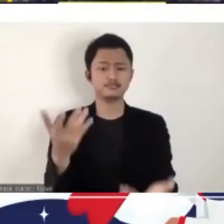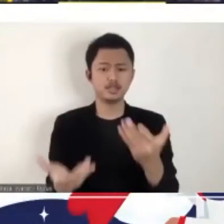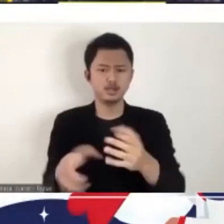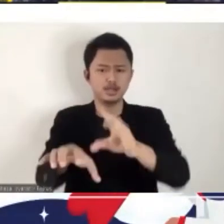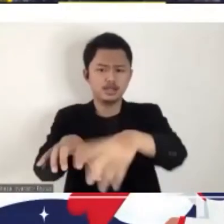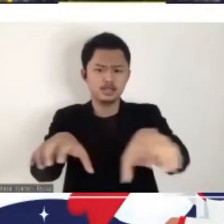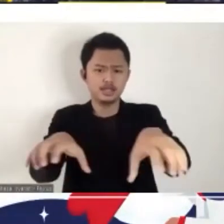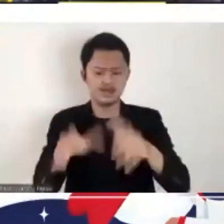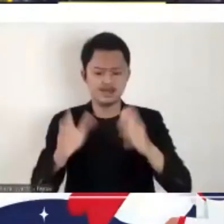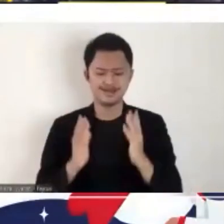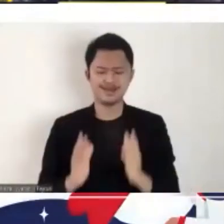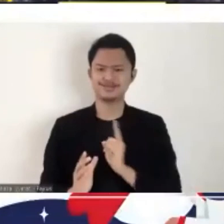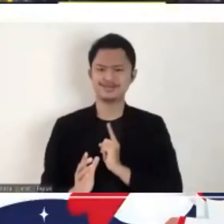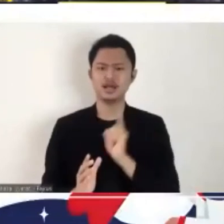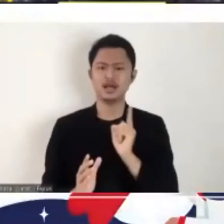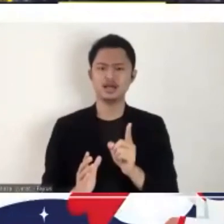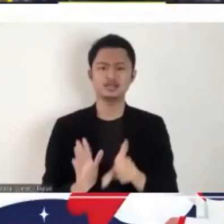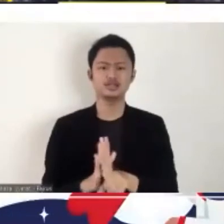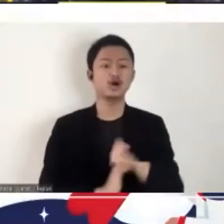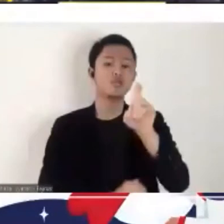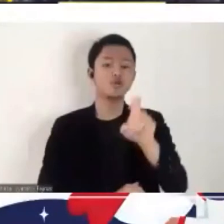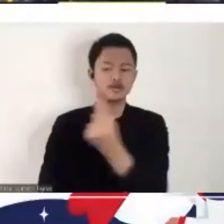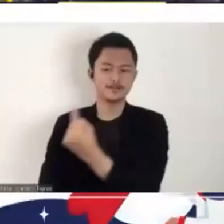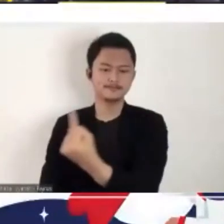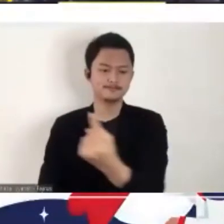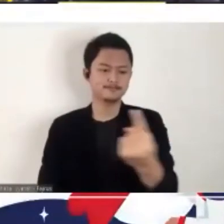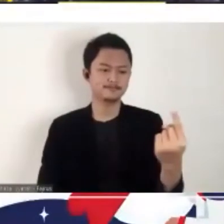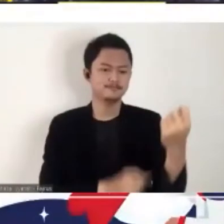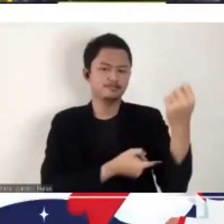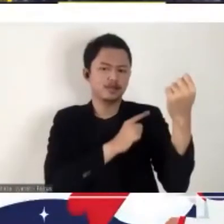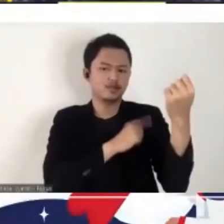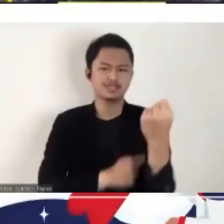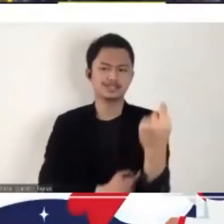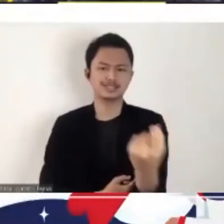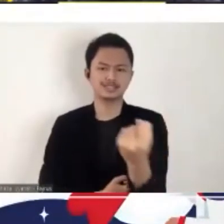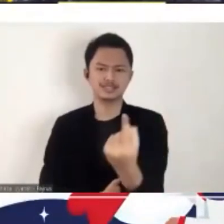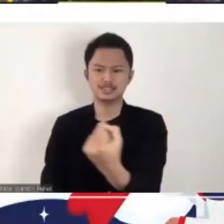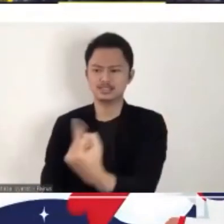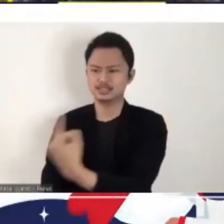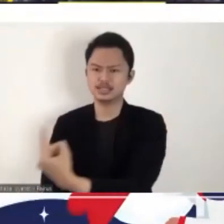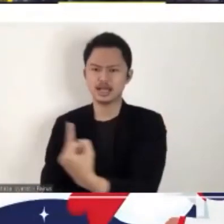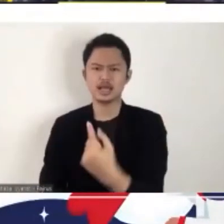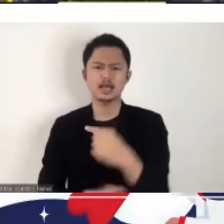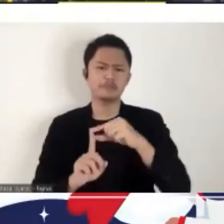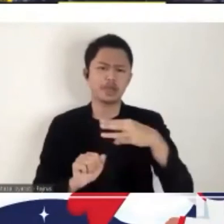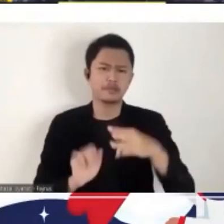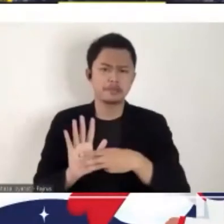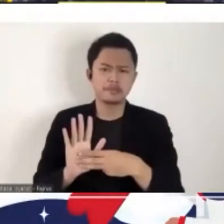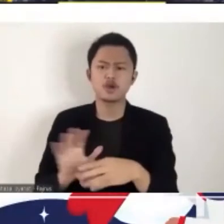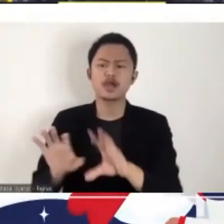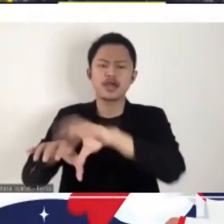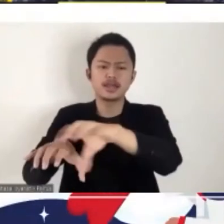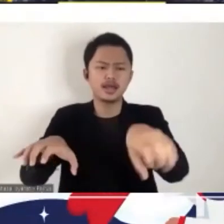kekhasan sendiri nantinya mereka punya kebutuhan sendiri punya potensinya sendiri yang belum tentu juga ke itu jadi masalah Ida satu daerah tapi